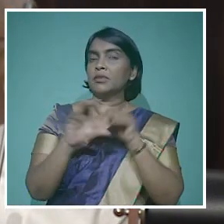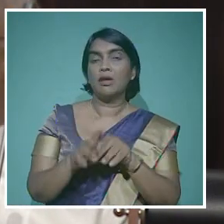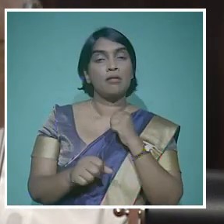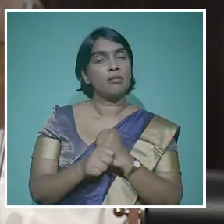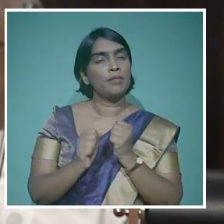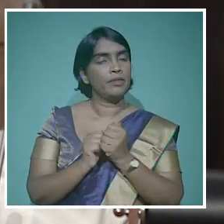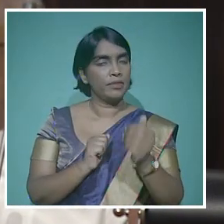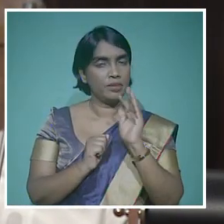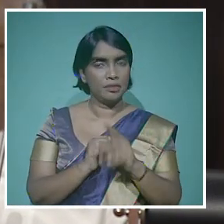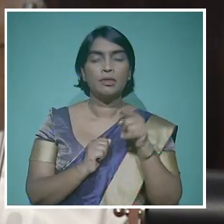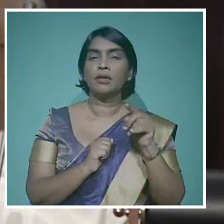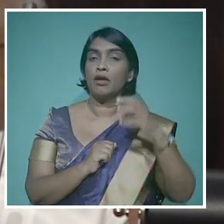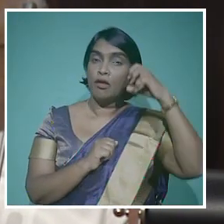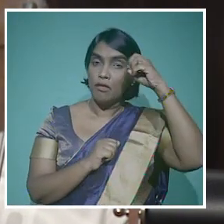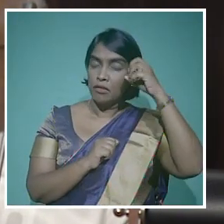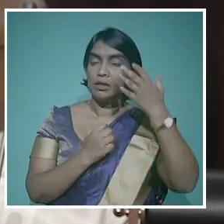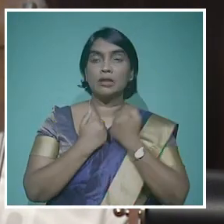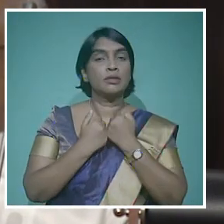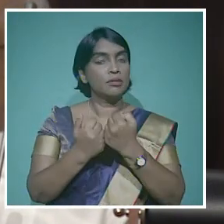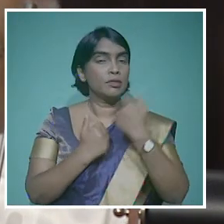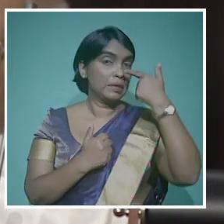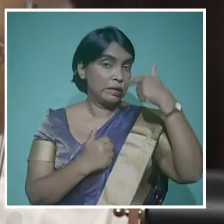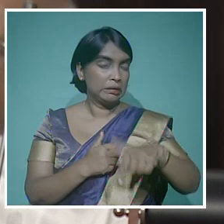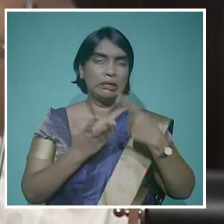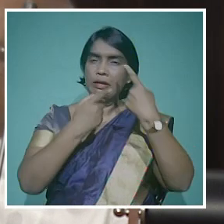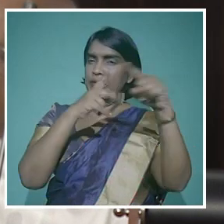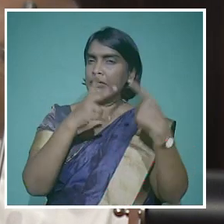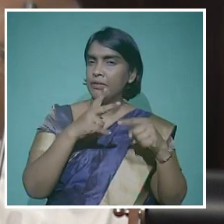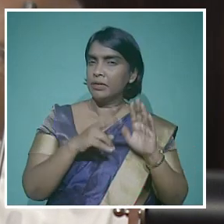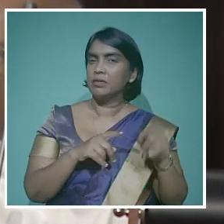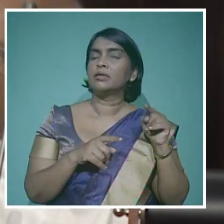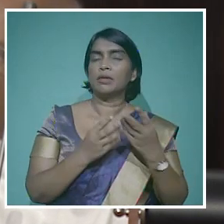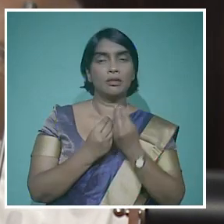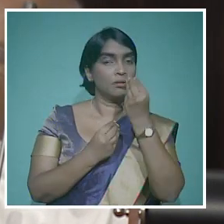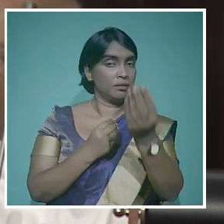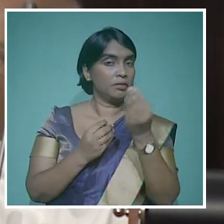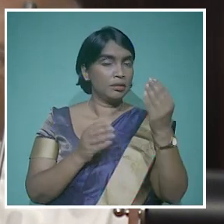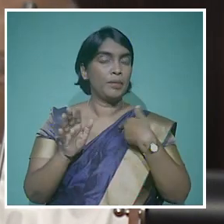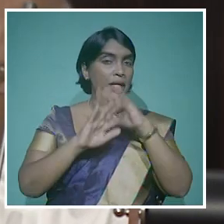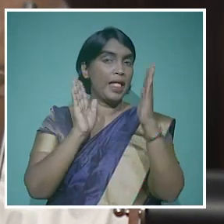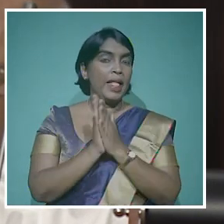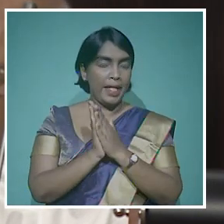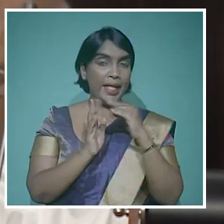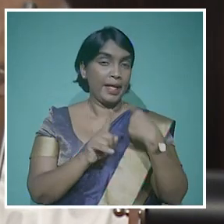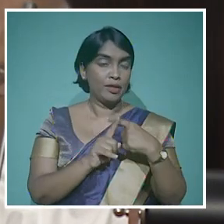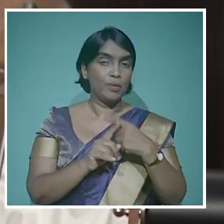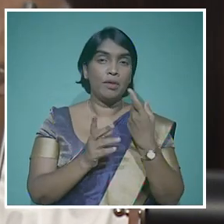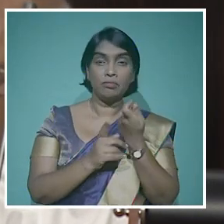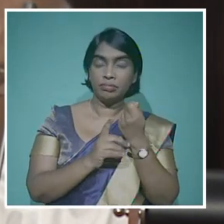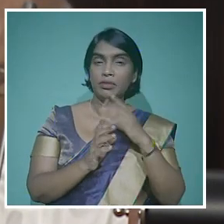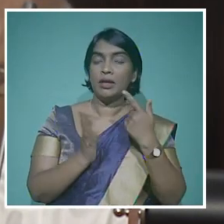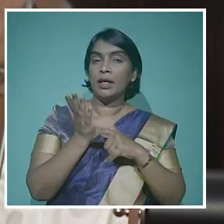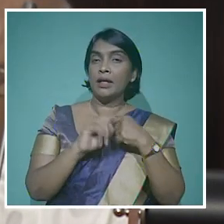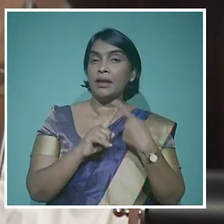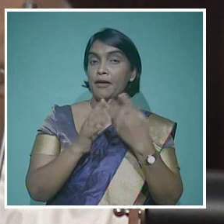කැප වී සිටිනවා. විදුලිය ප්‍රවාහනය ඉන්ධනය ඇතුළු විවිධ අංශ සඳහා ලබා දී ඇති එකතු කළ අගය මත බදු නිදහස්